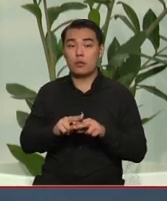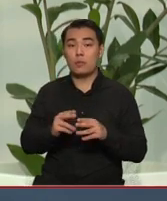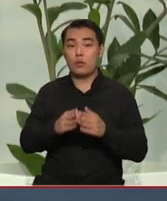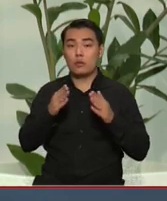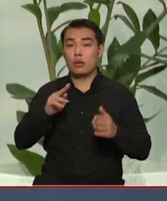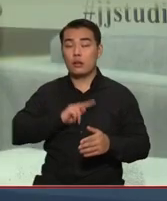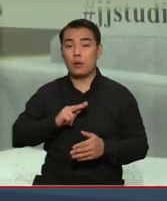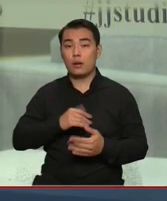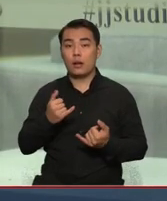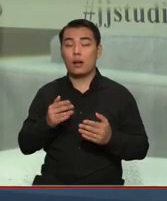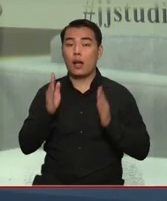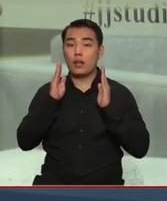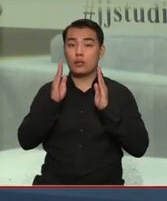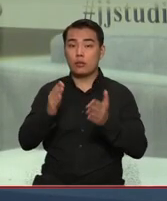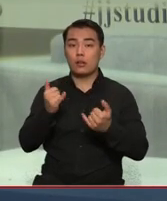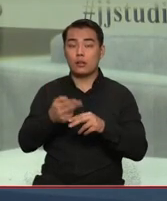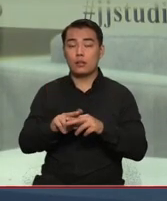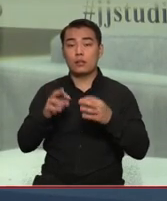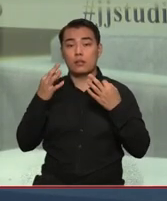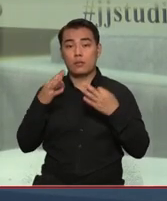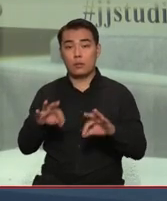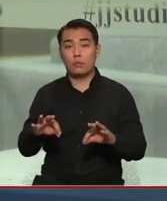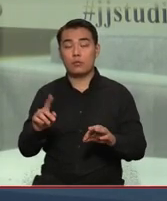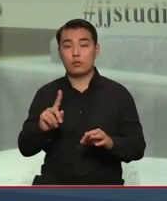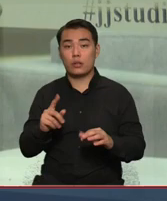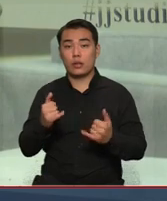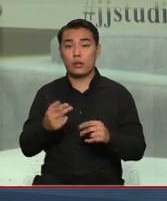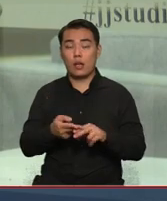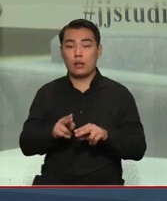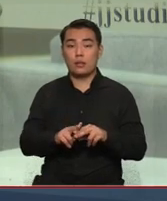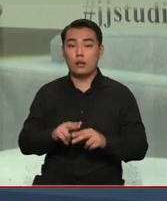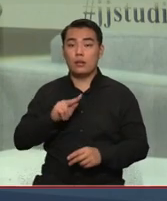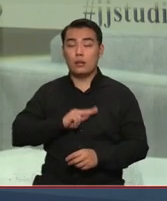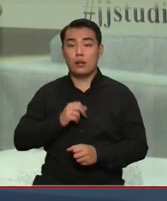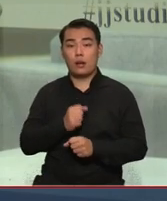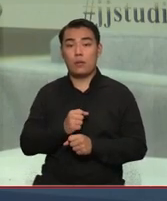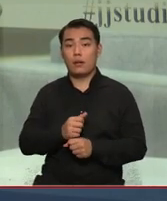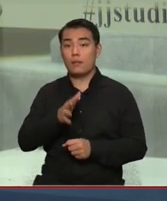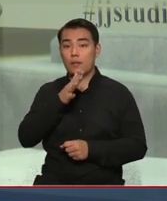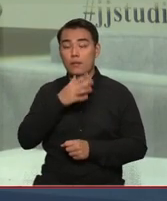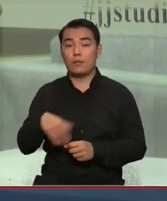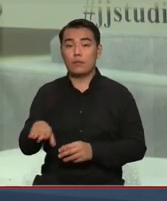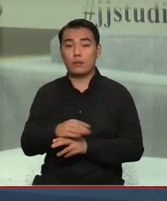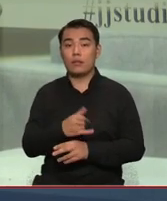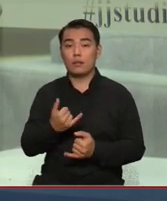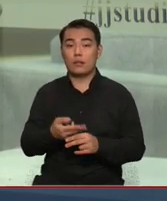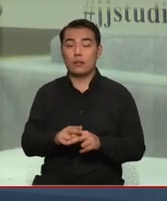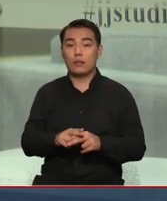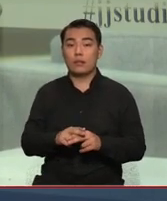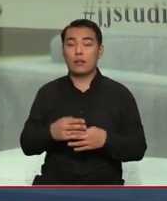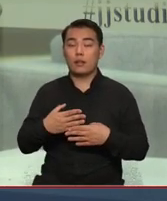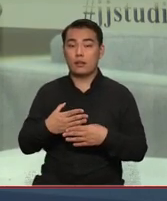бөліп, коридорларда бюрократиялық жаңағы структураларда жүретін уақыттардың бәрін азайту дейтін мәселені